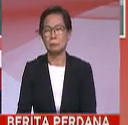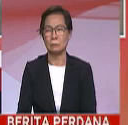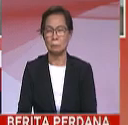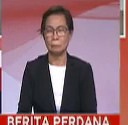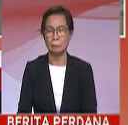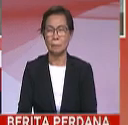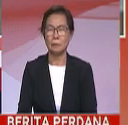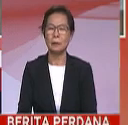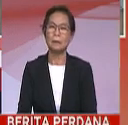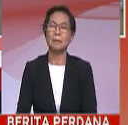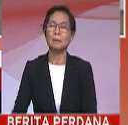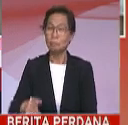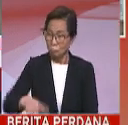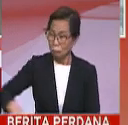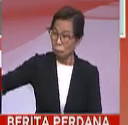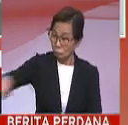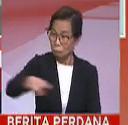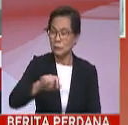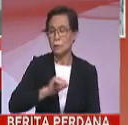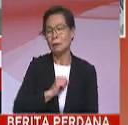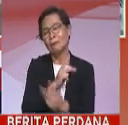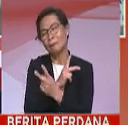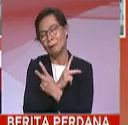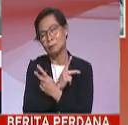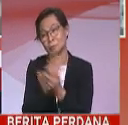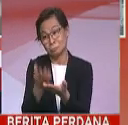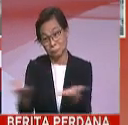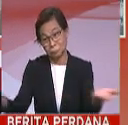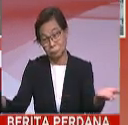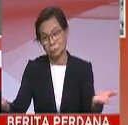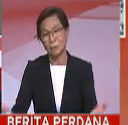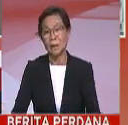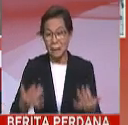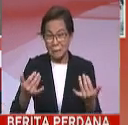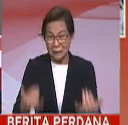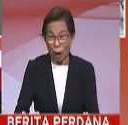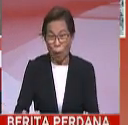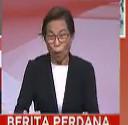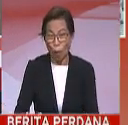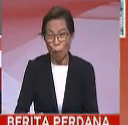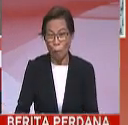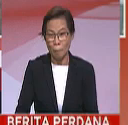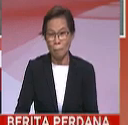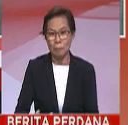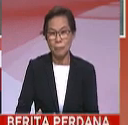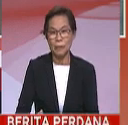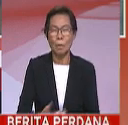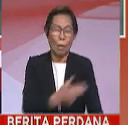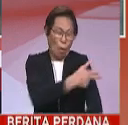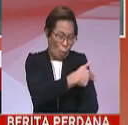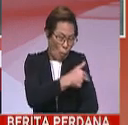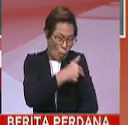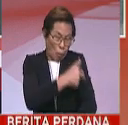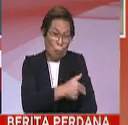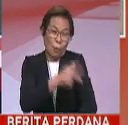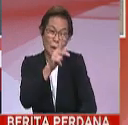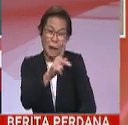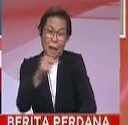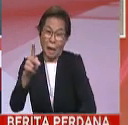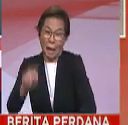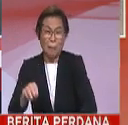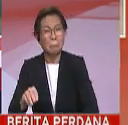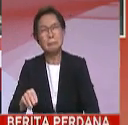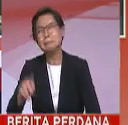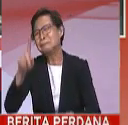Saudara-saudari yang saya kasihi sekalian, pada ketika ini, fasiliti Kementerian Kesihatan Malaysia, KKM,